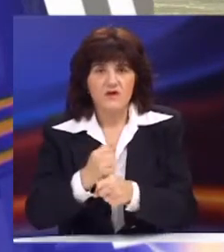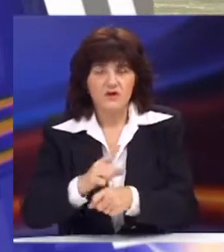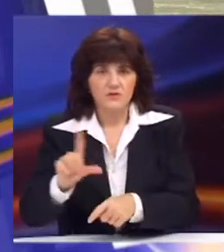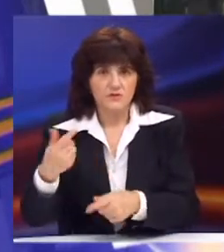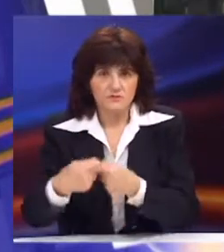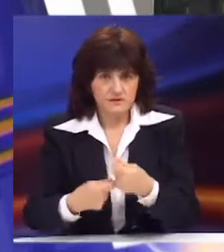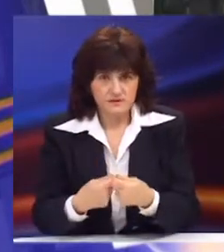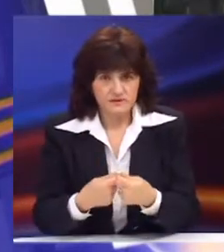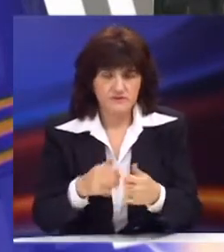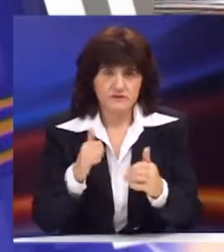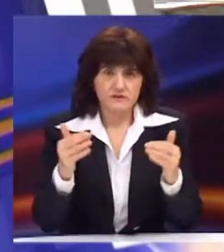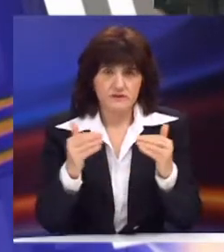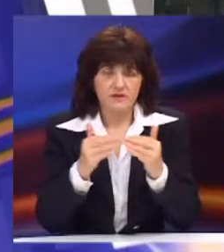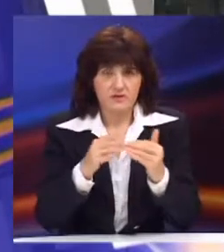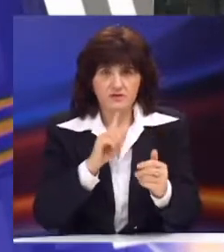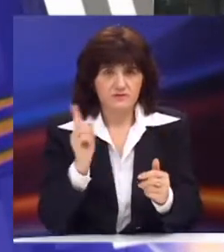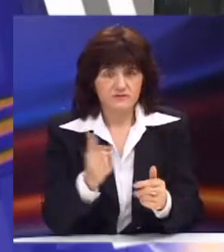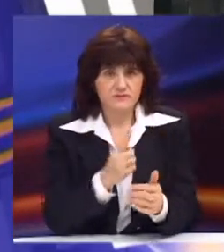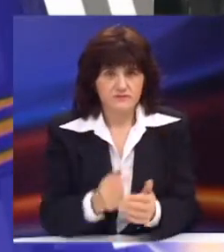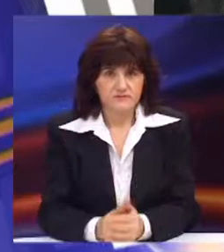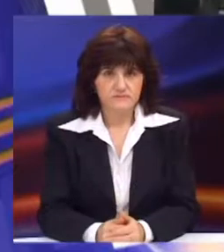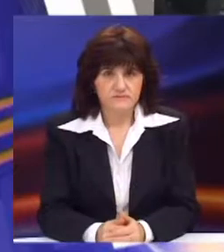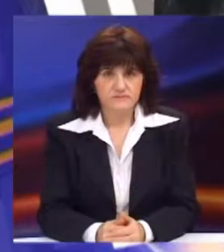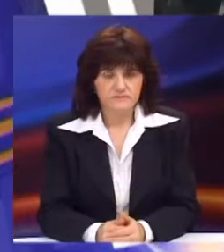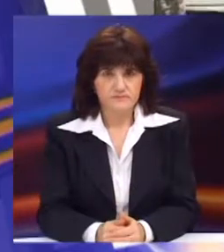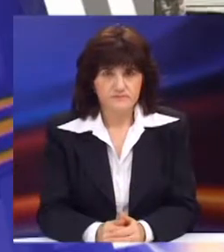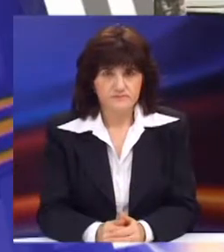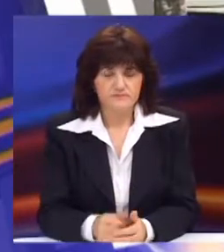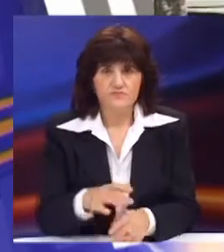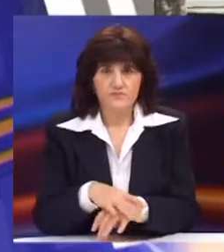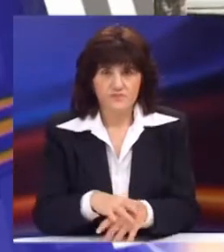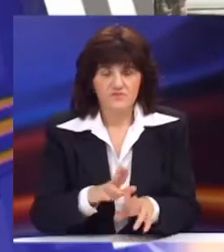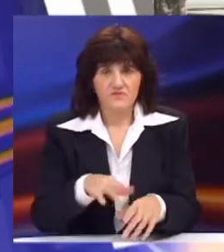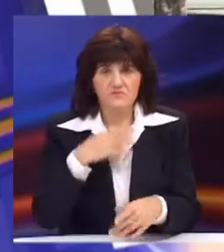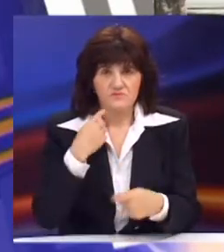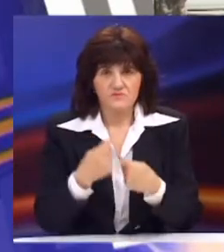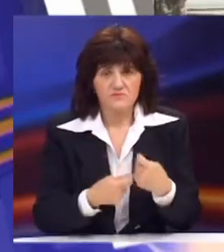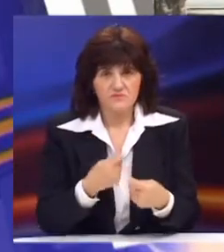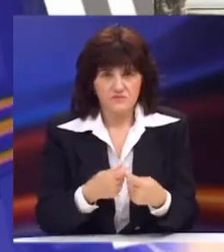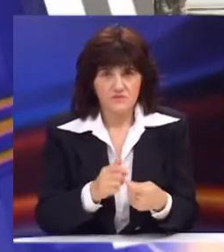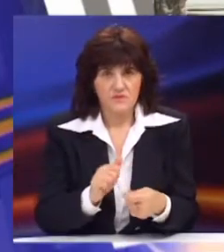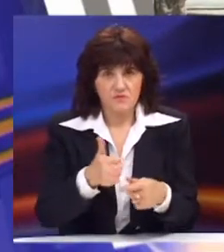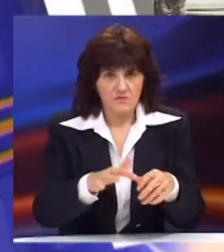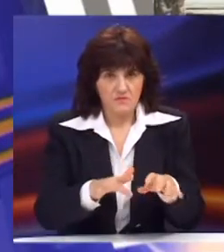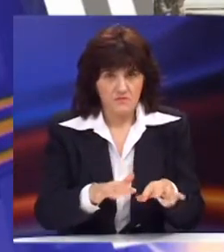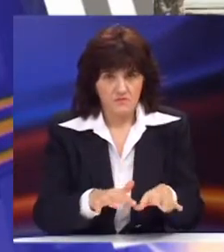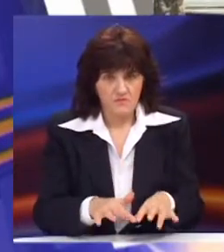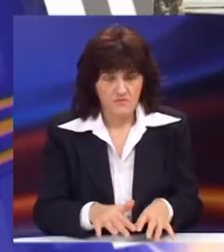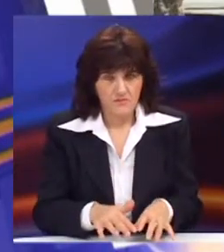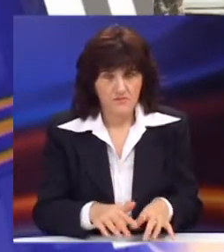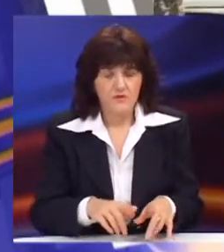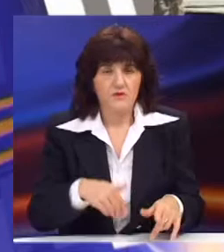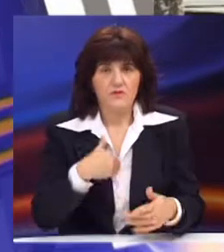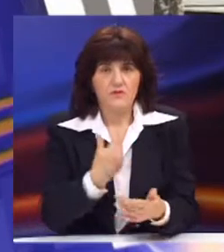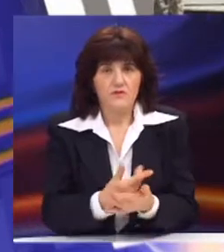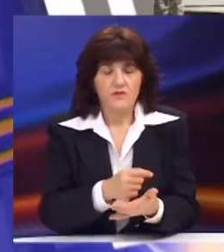pacijentima. Ovo je činjenica sa kojom se slažu i lekari i pacijenti. Oni su pretrpani sa tim. Prvo mora otkucati sama